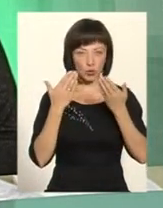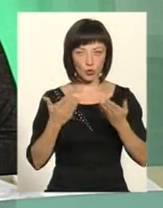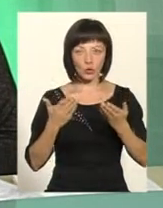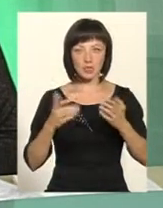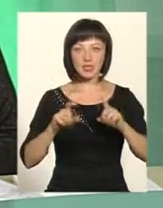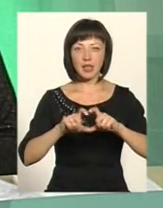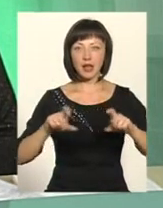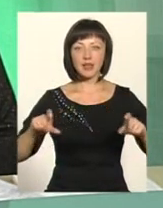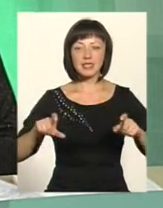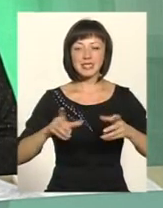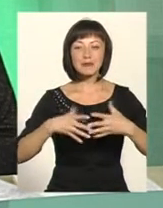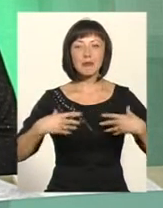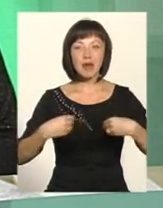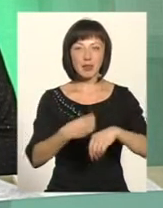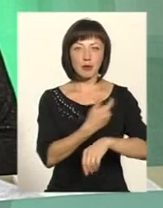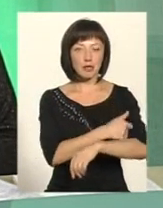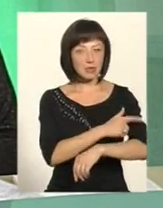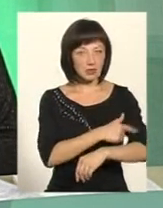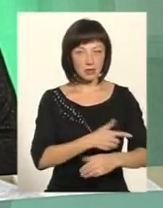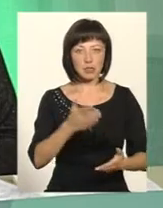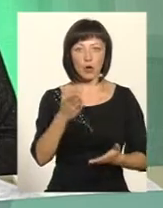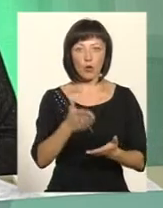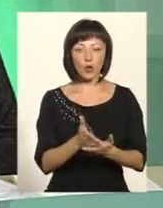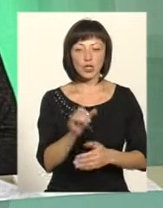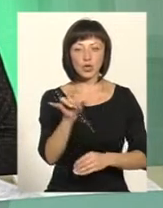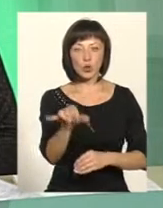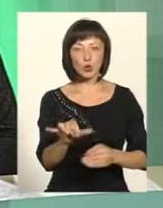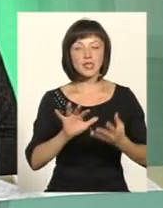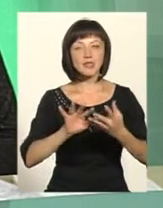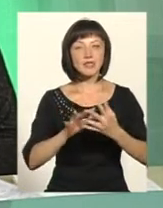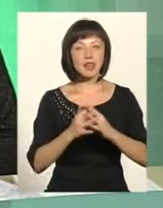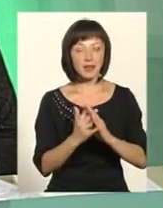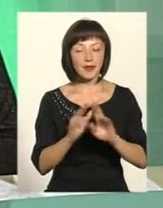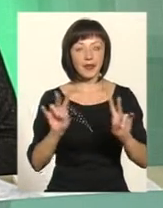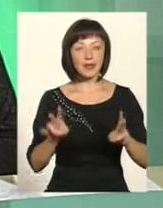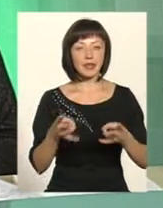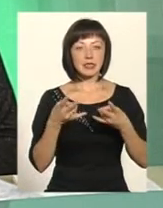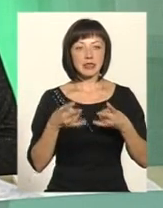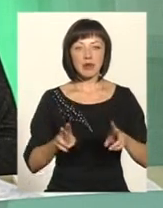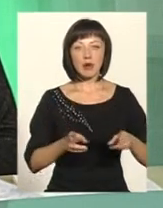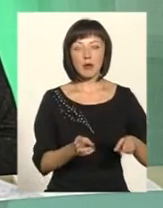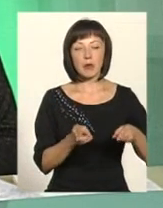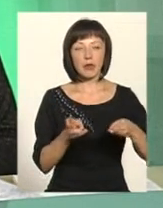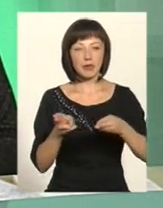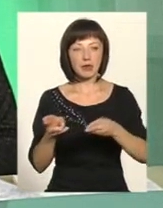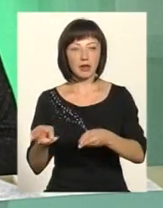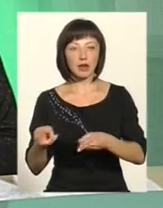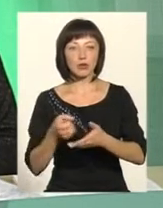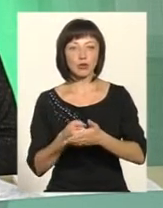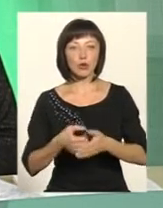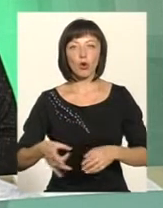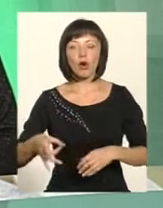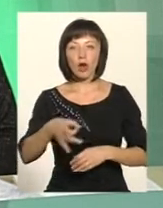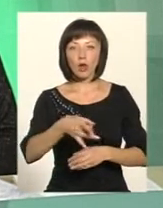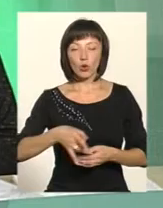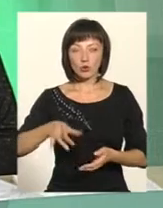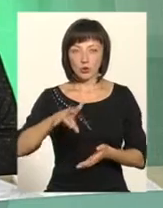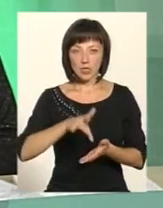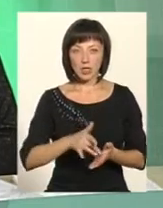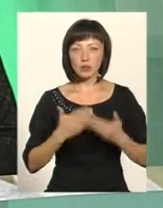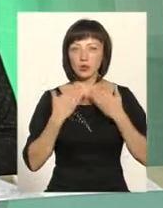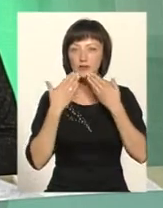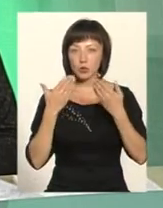сімейної медицини, яка знаходиться безпосередньо в населеному пункті, не треба буде доїжджати до районного центру, звернутися